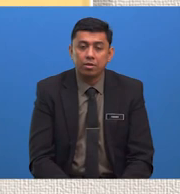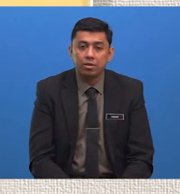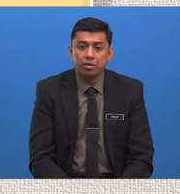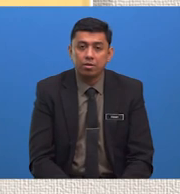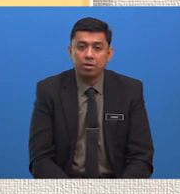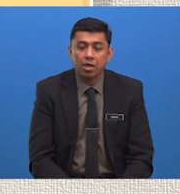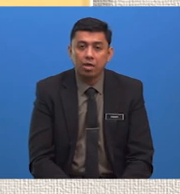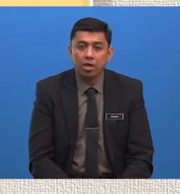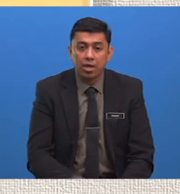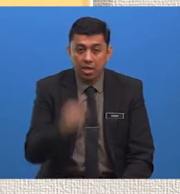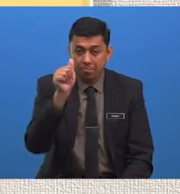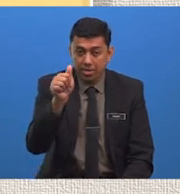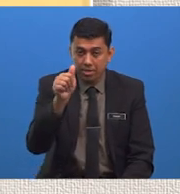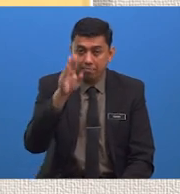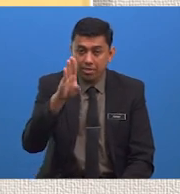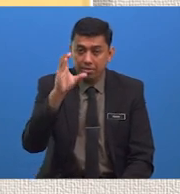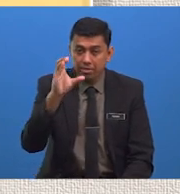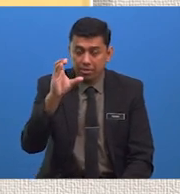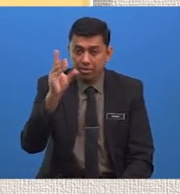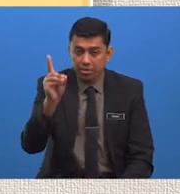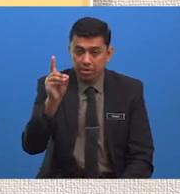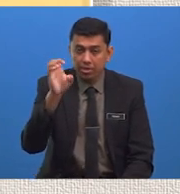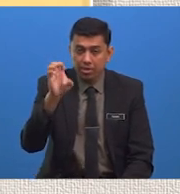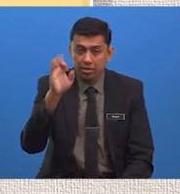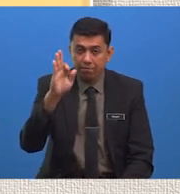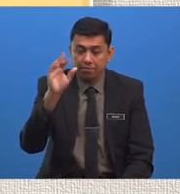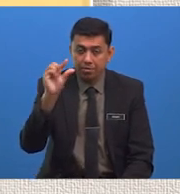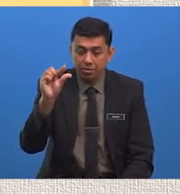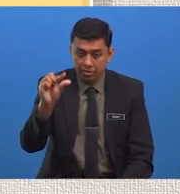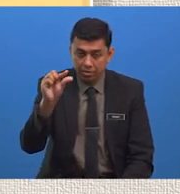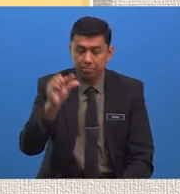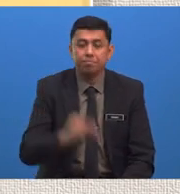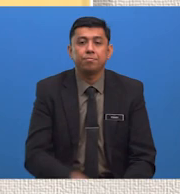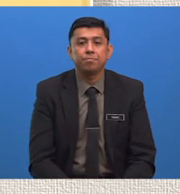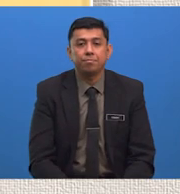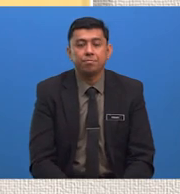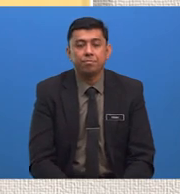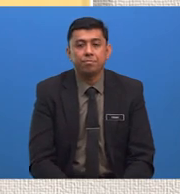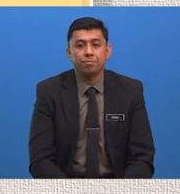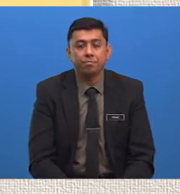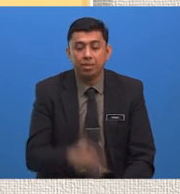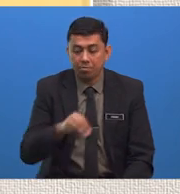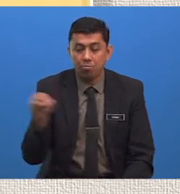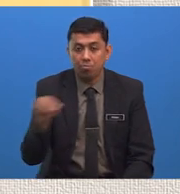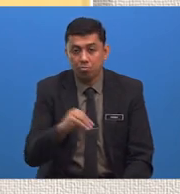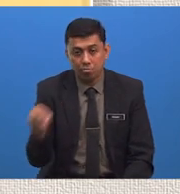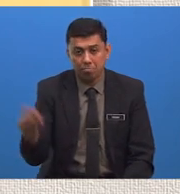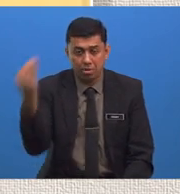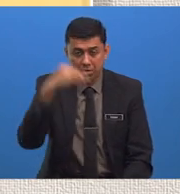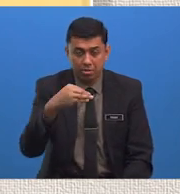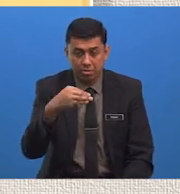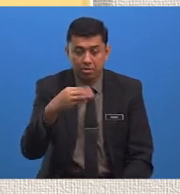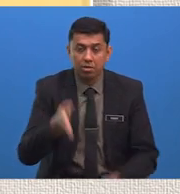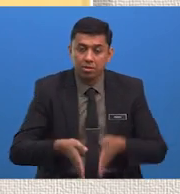abjad iaitu dari A, B, C, D, E, F dan G. murid-murid,